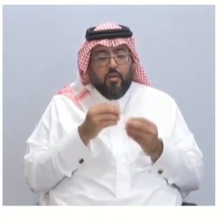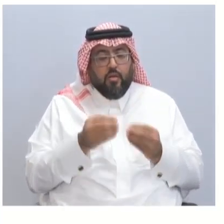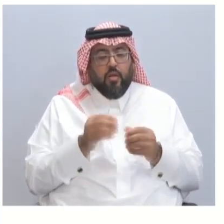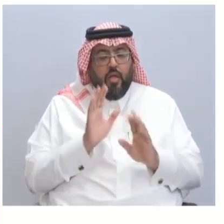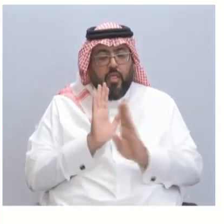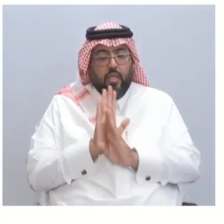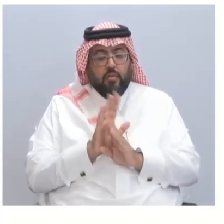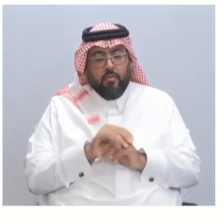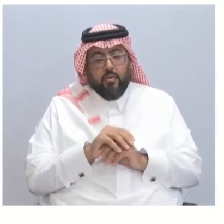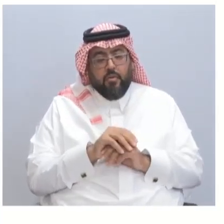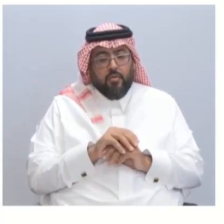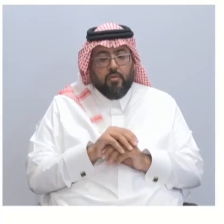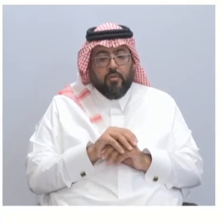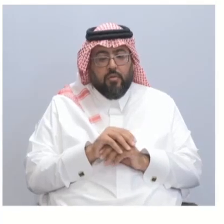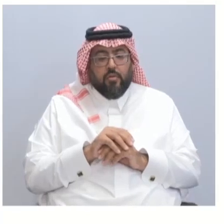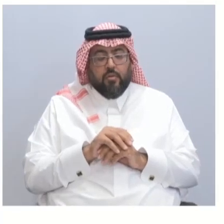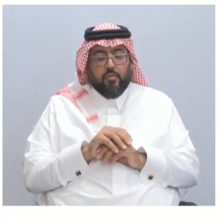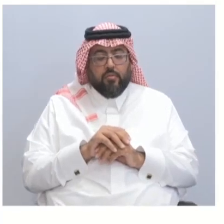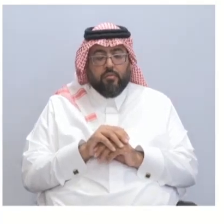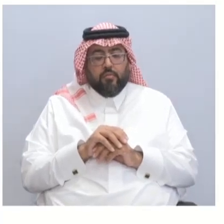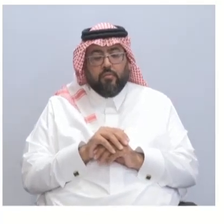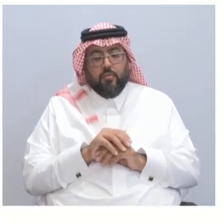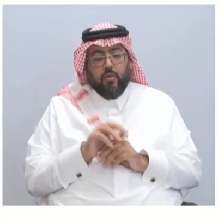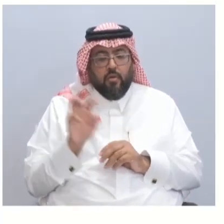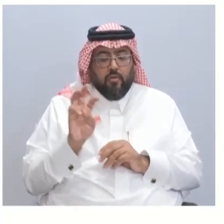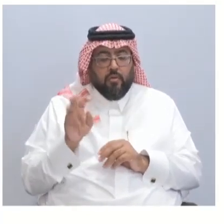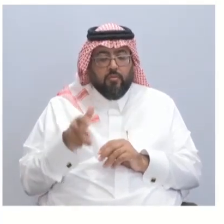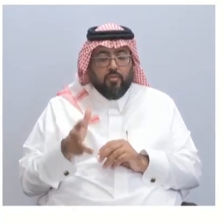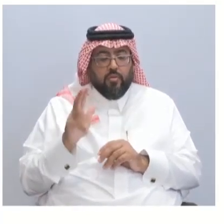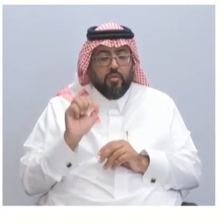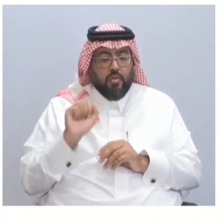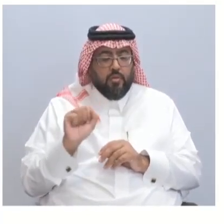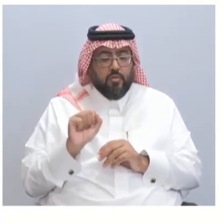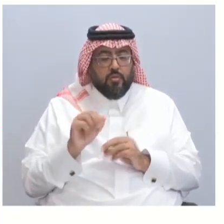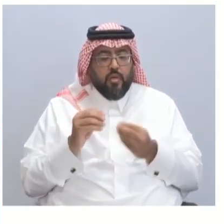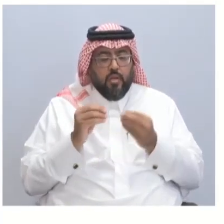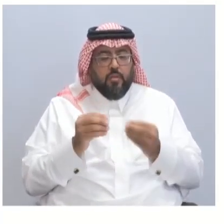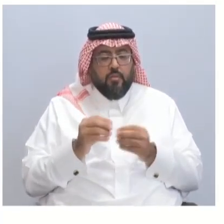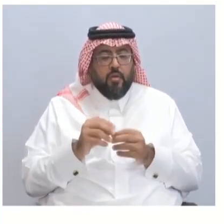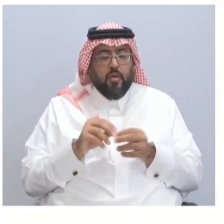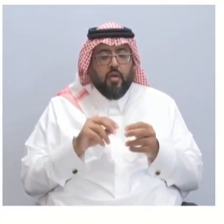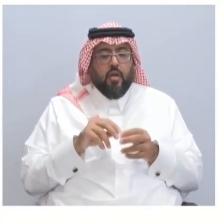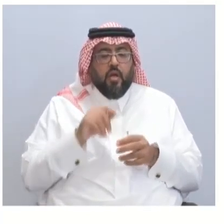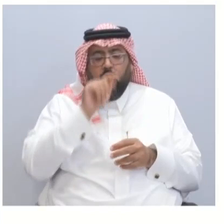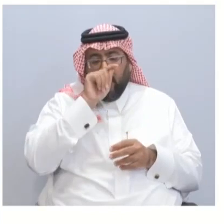الدعم لمشروعات متخص صه في تربيه الحيوانات والدواجن وتحسين